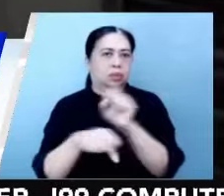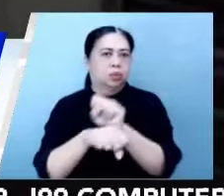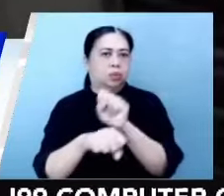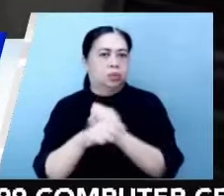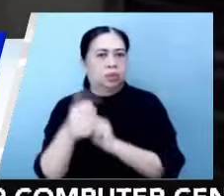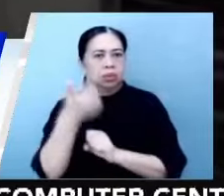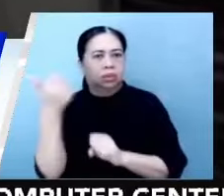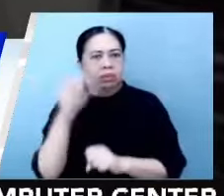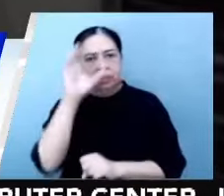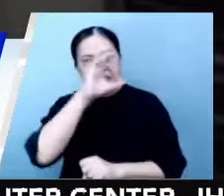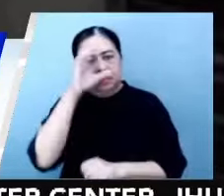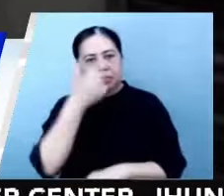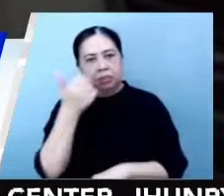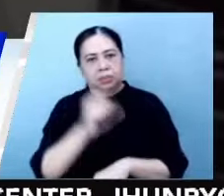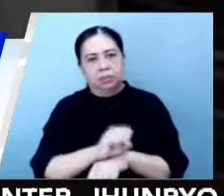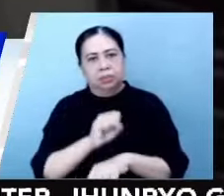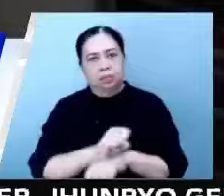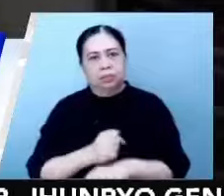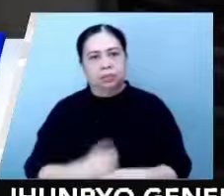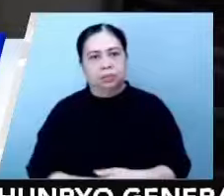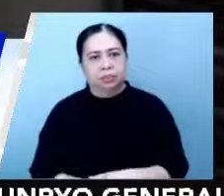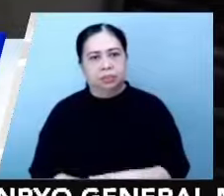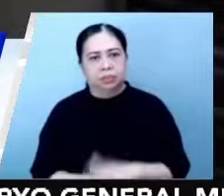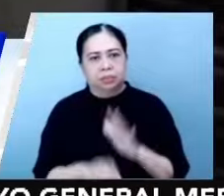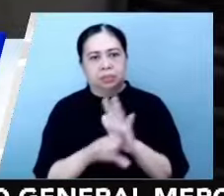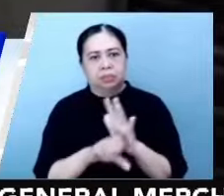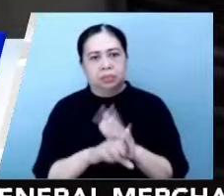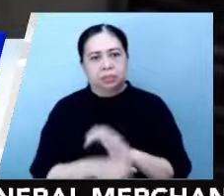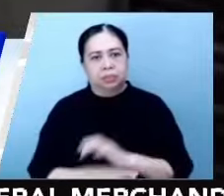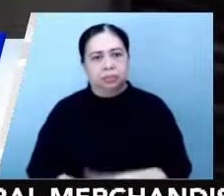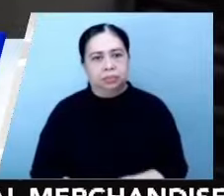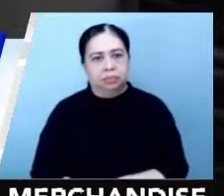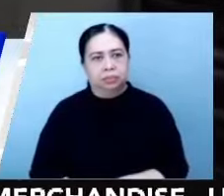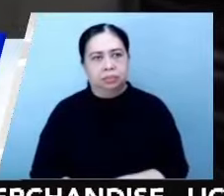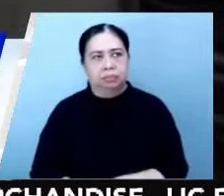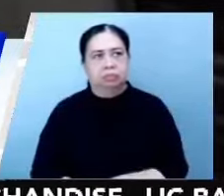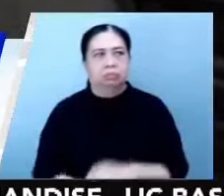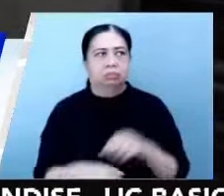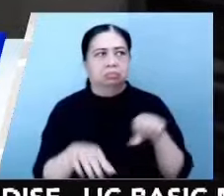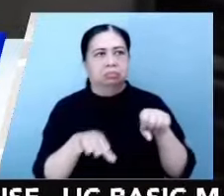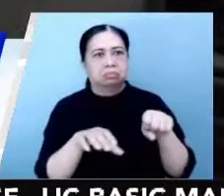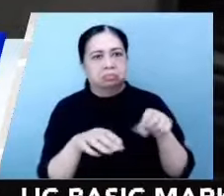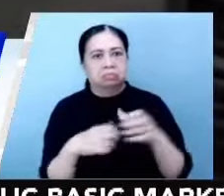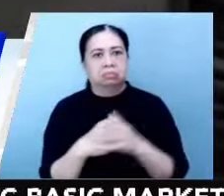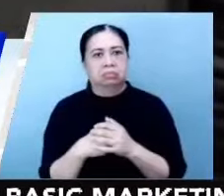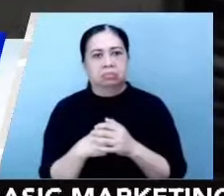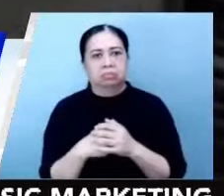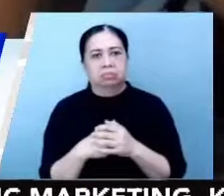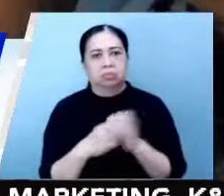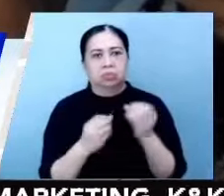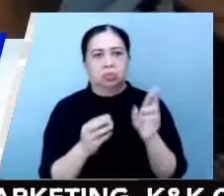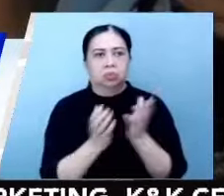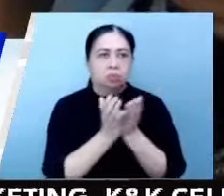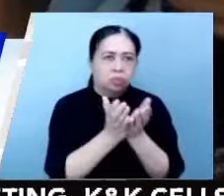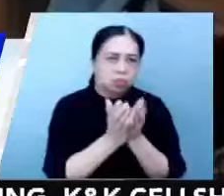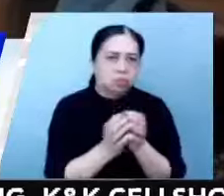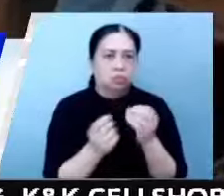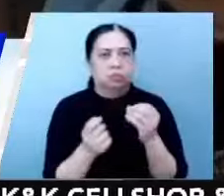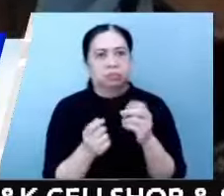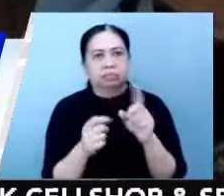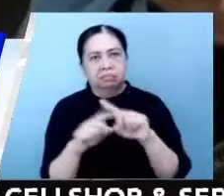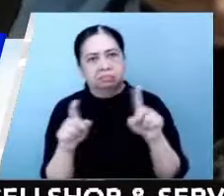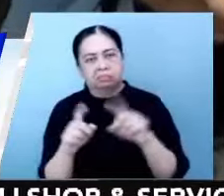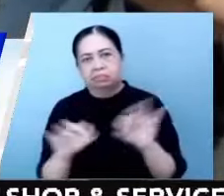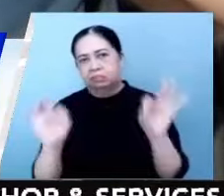lang. Tulad na? Mag-e-trike. Oh yes. Balik ako sa bangka, sama ko bangka uli. Wala na kami magawa.